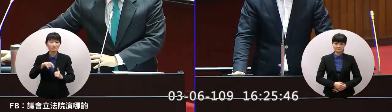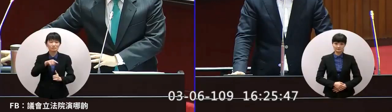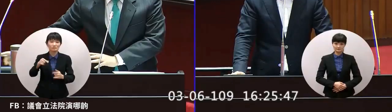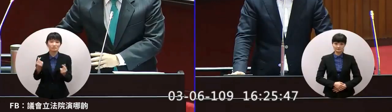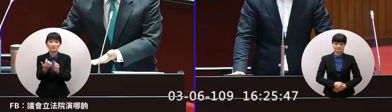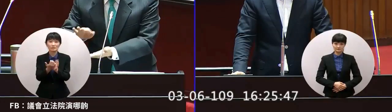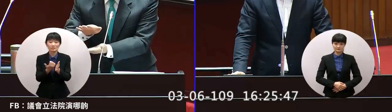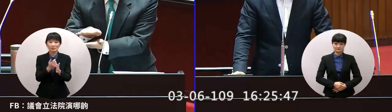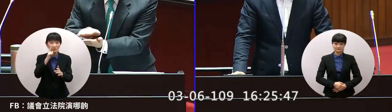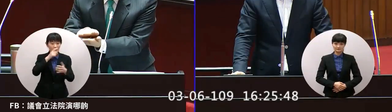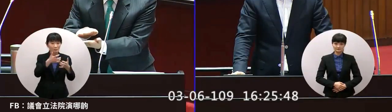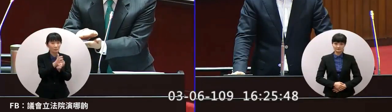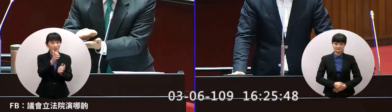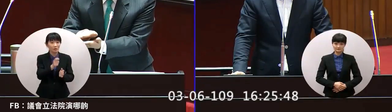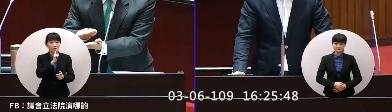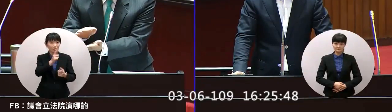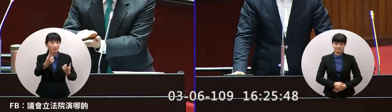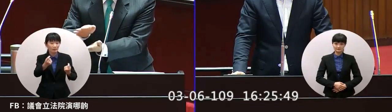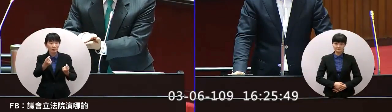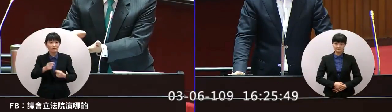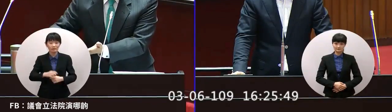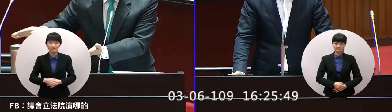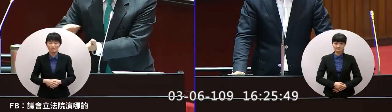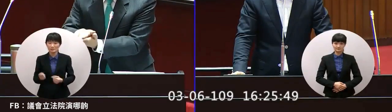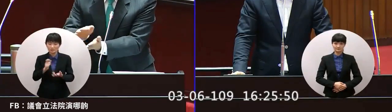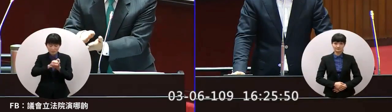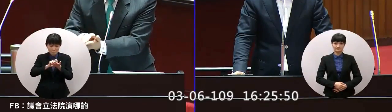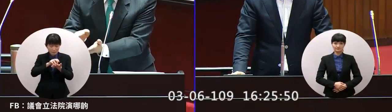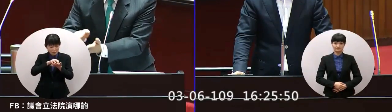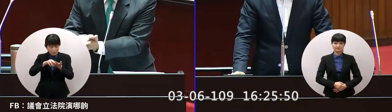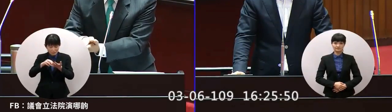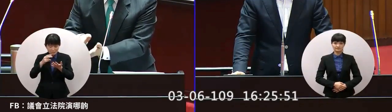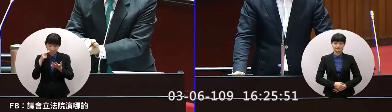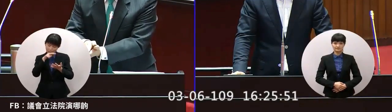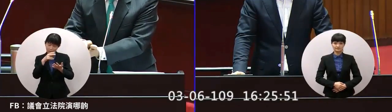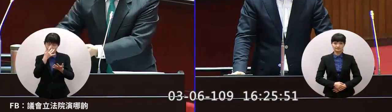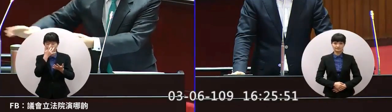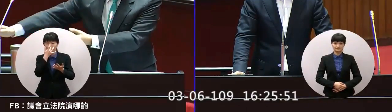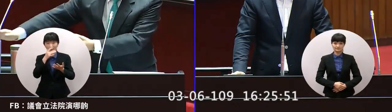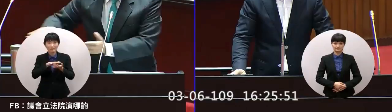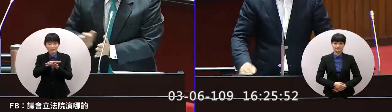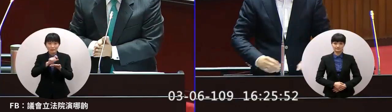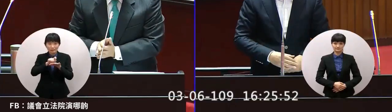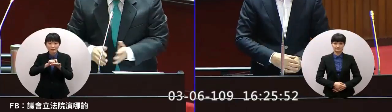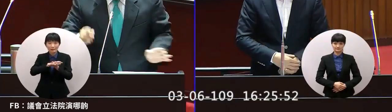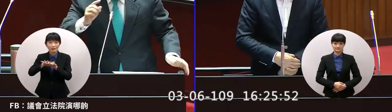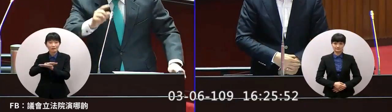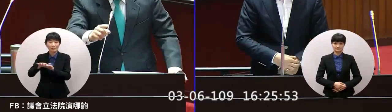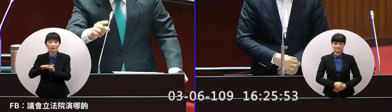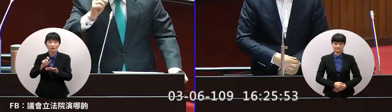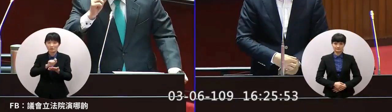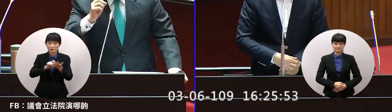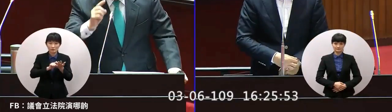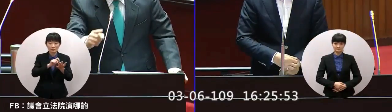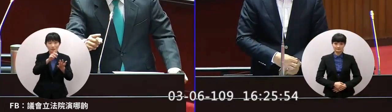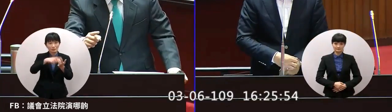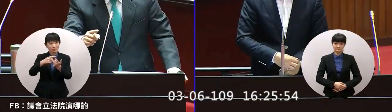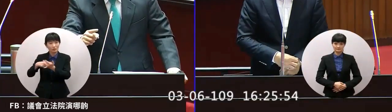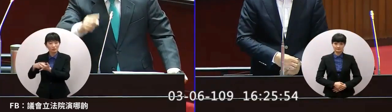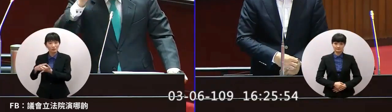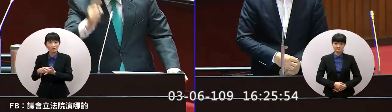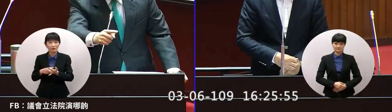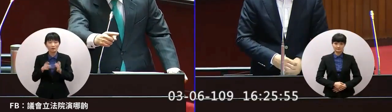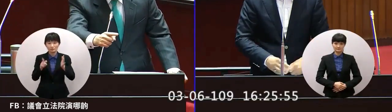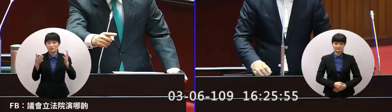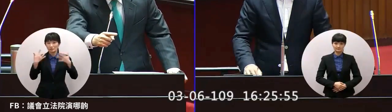就是陈部长讲个吼，有一寡因为想了草、想了落草啦啥个吼，无好势。阮原来要求村里干